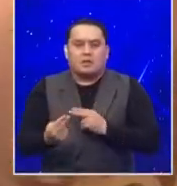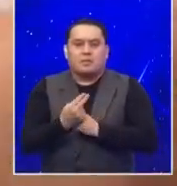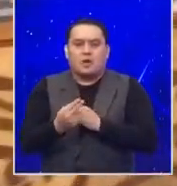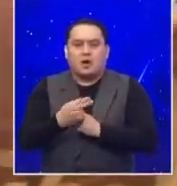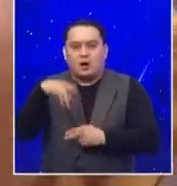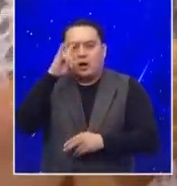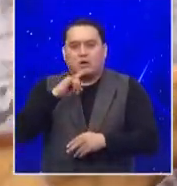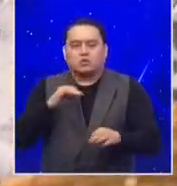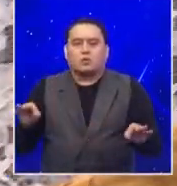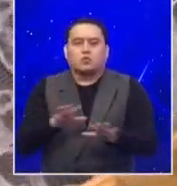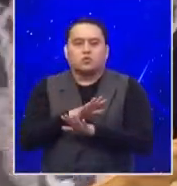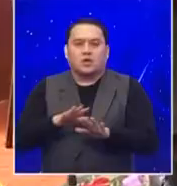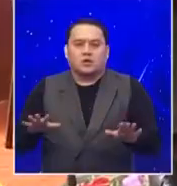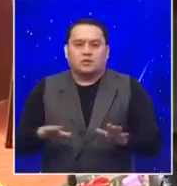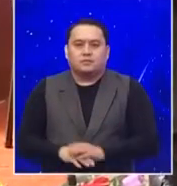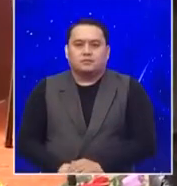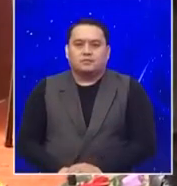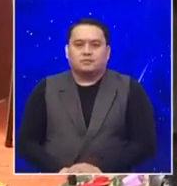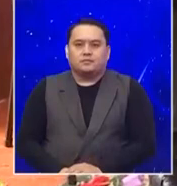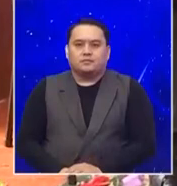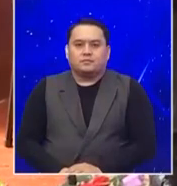казахский музыкальный инструмент.